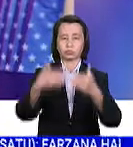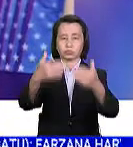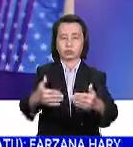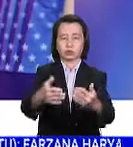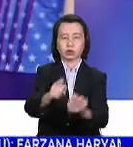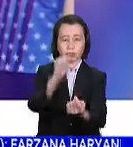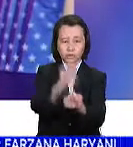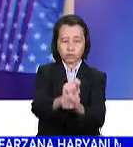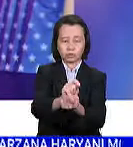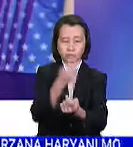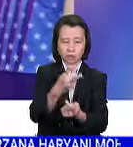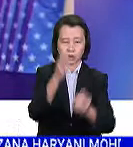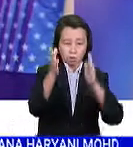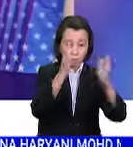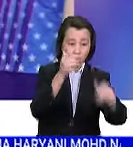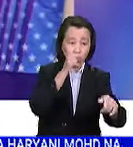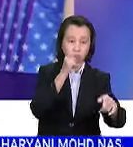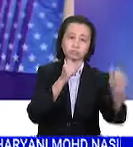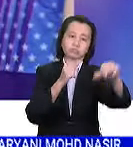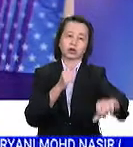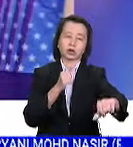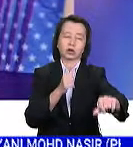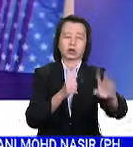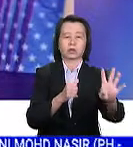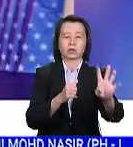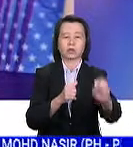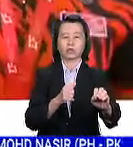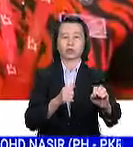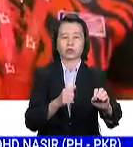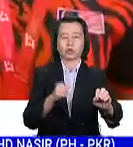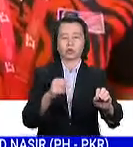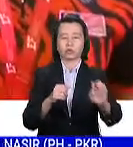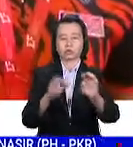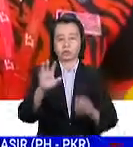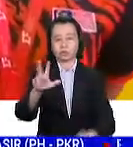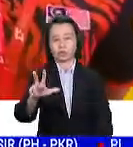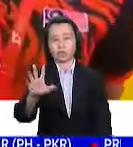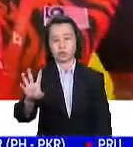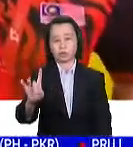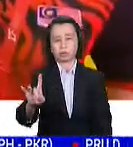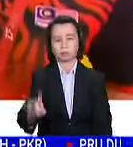penentuan yang menyaksikan Squad negara wanita tewas 4038